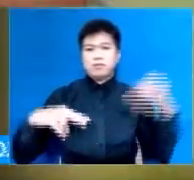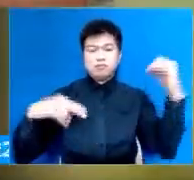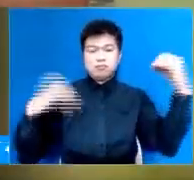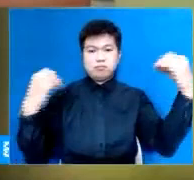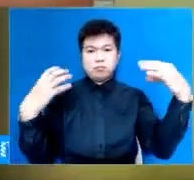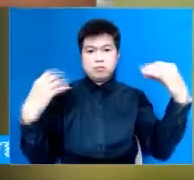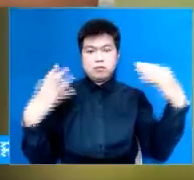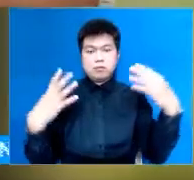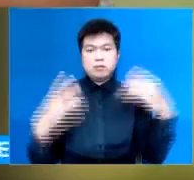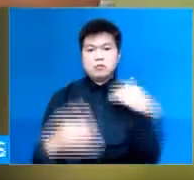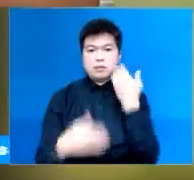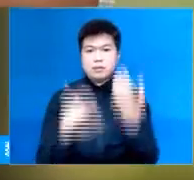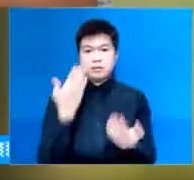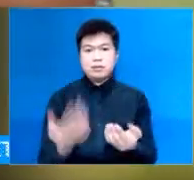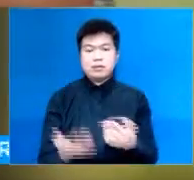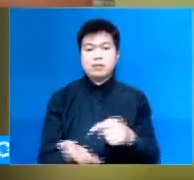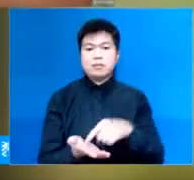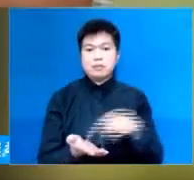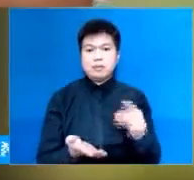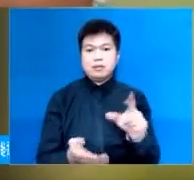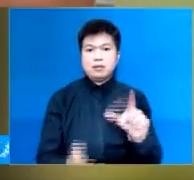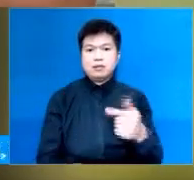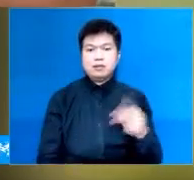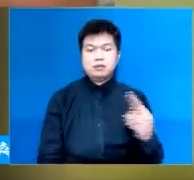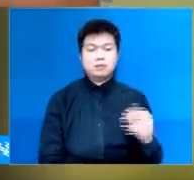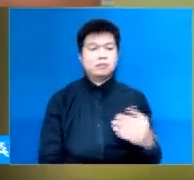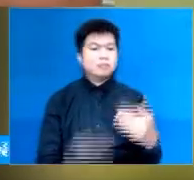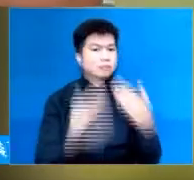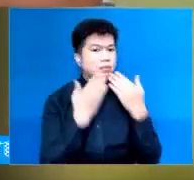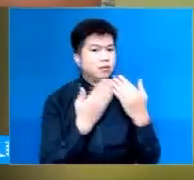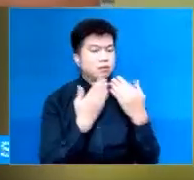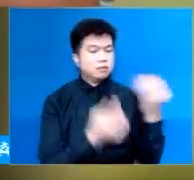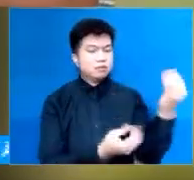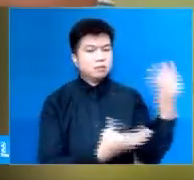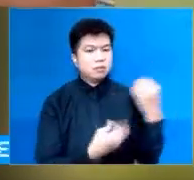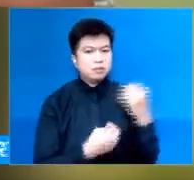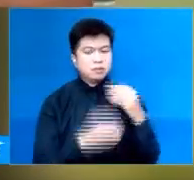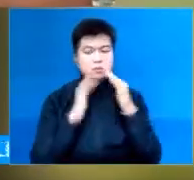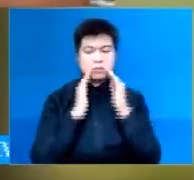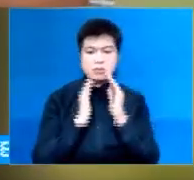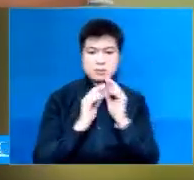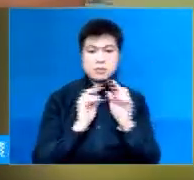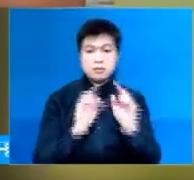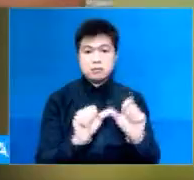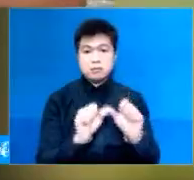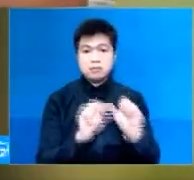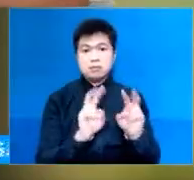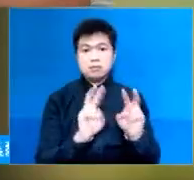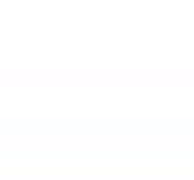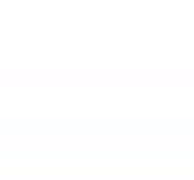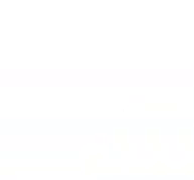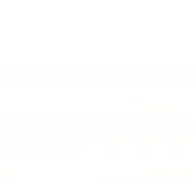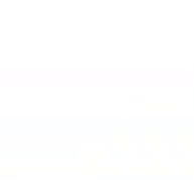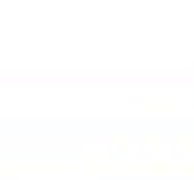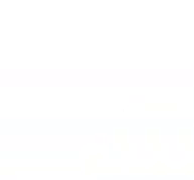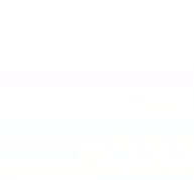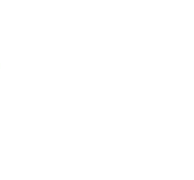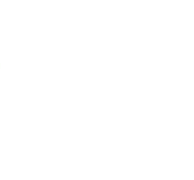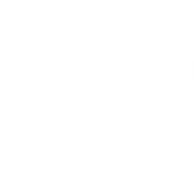sa update. Nakakalungkot na balita, pero antabayanan natin yan. Mula sa Loway, Bohol, Jem Avancenia.